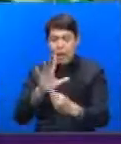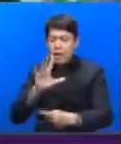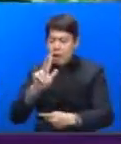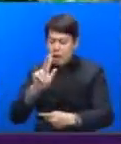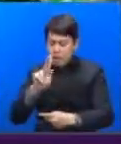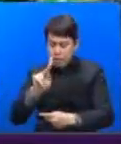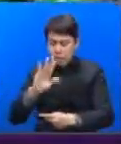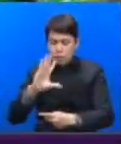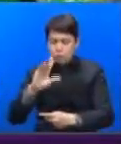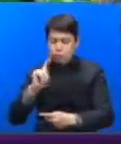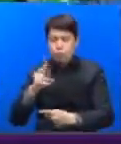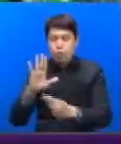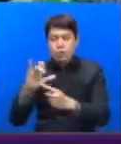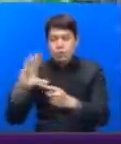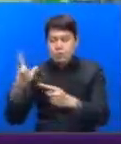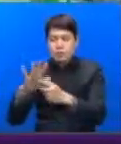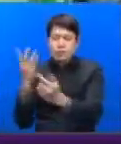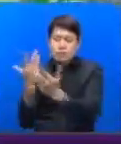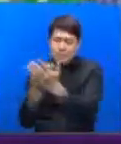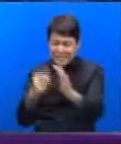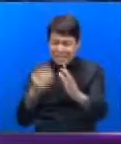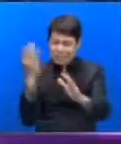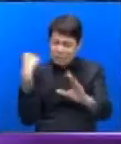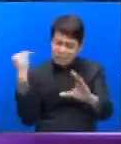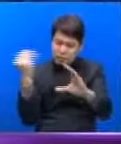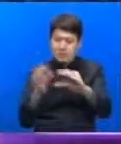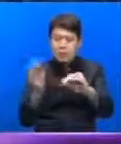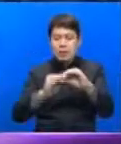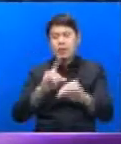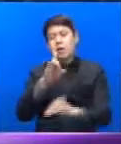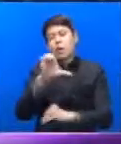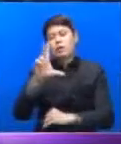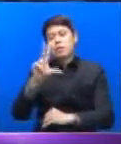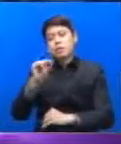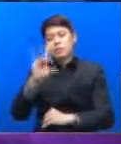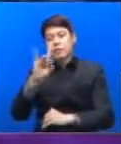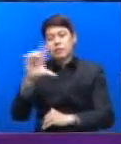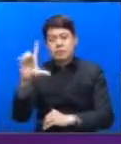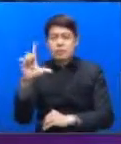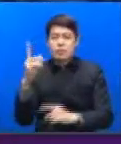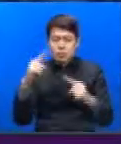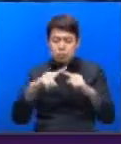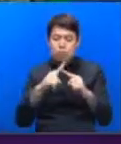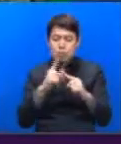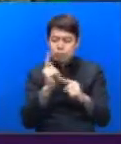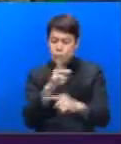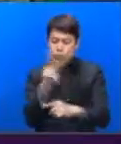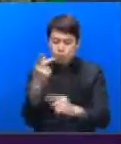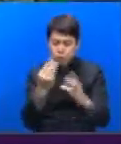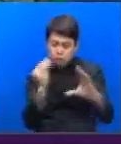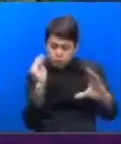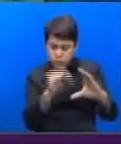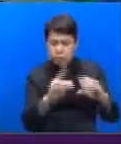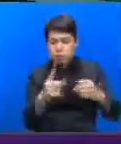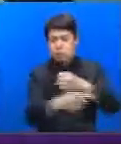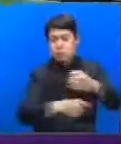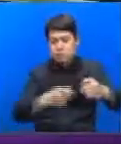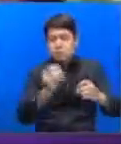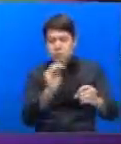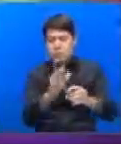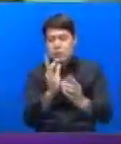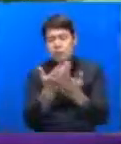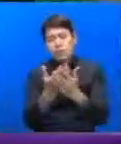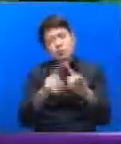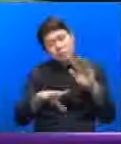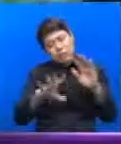ธกสจังหวัดนครราชสีมาเหรียญเงินจากรัฐบาลเพิ่มอีก 138ล้านบาทล่าสุดทางธกสได้มีการจ่ายเงินให้กับเกษตรกรตามใบประทวน